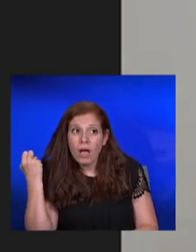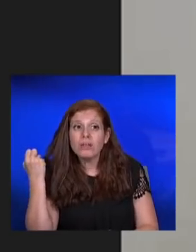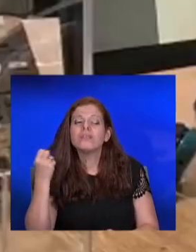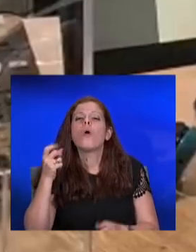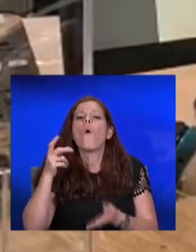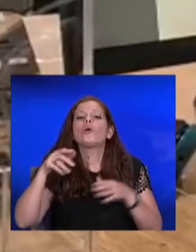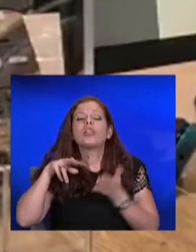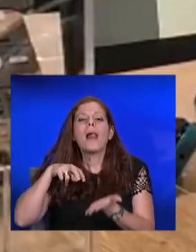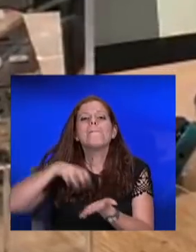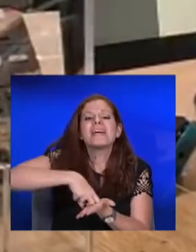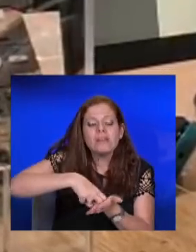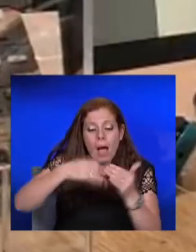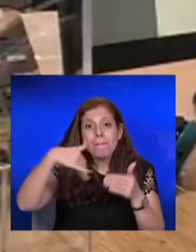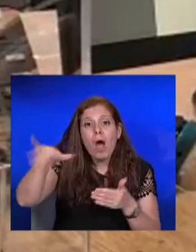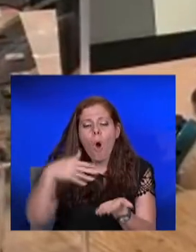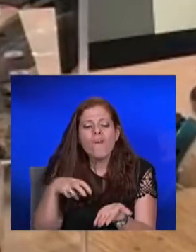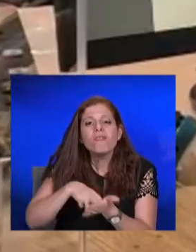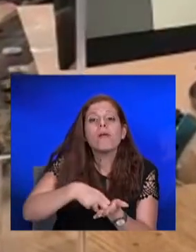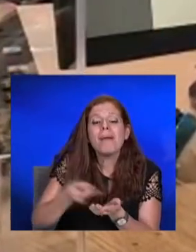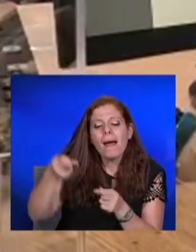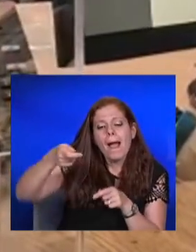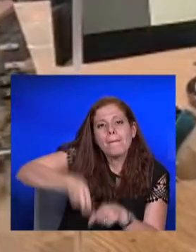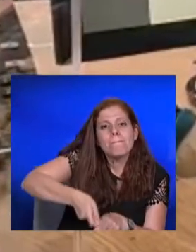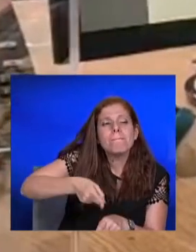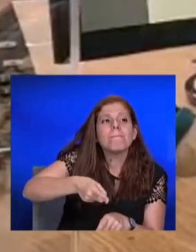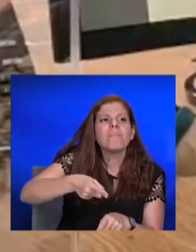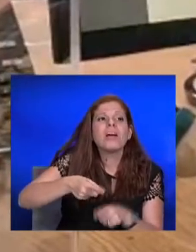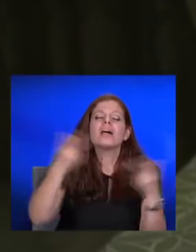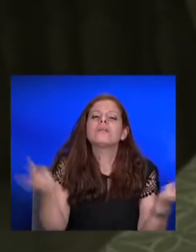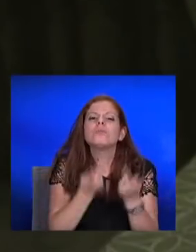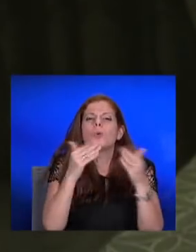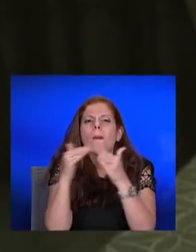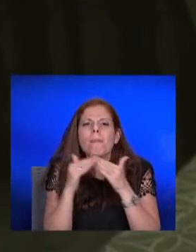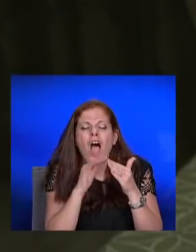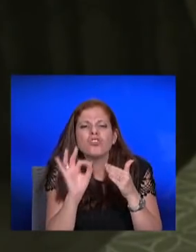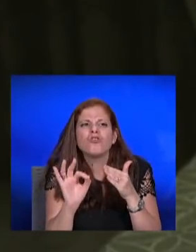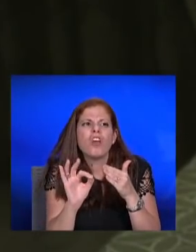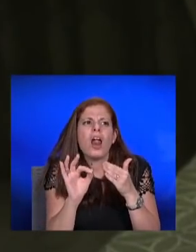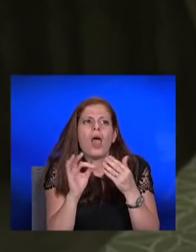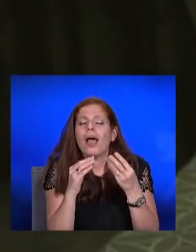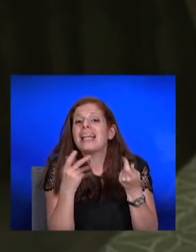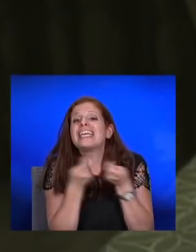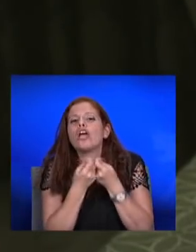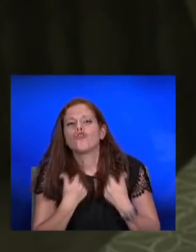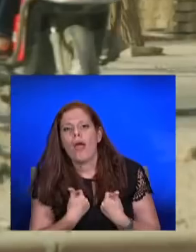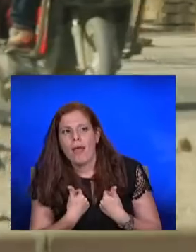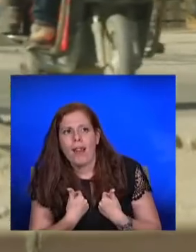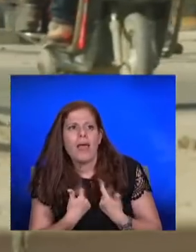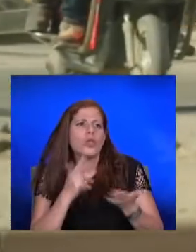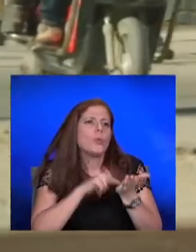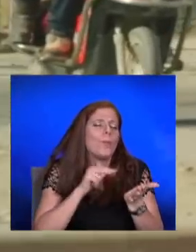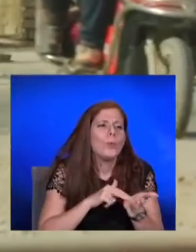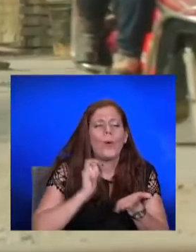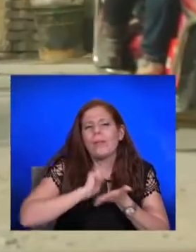and searched her whole house for any sort of relation to us. and any pictures, any images, any